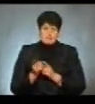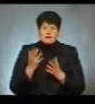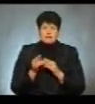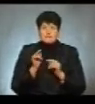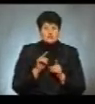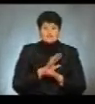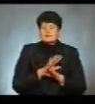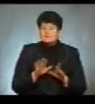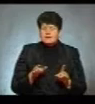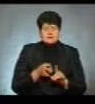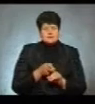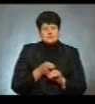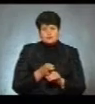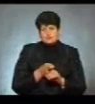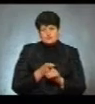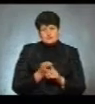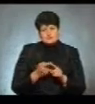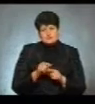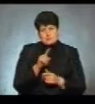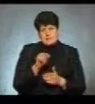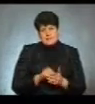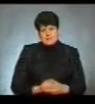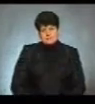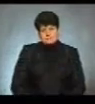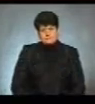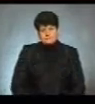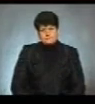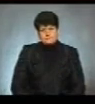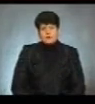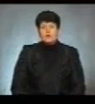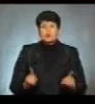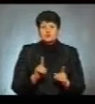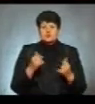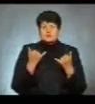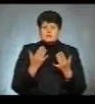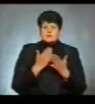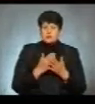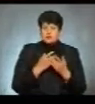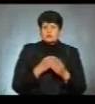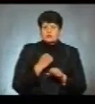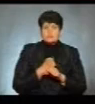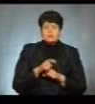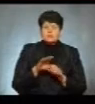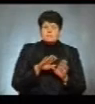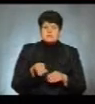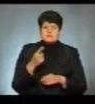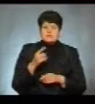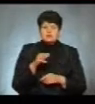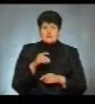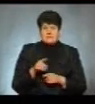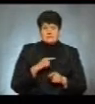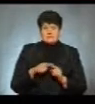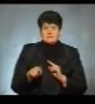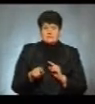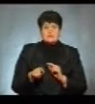не стосуються даного питання. То що зараз мають робити мешканці після 1 травня найнагальніше? Немає значення,